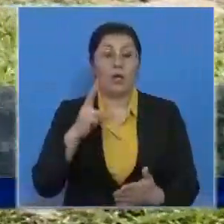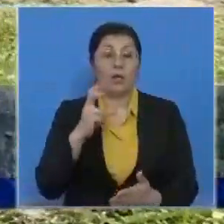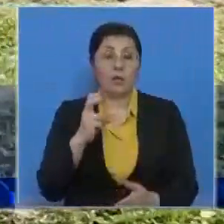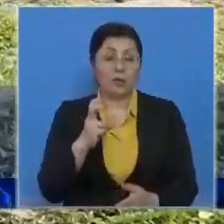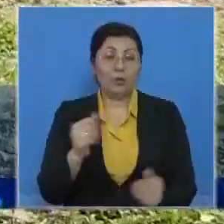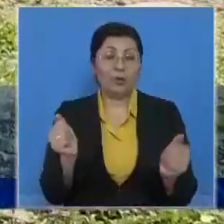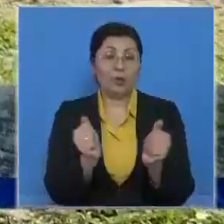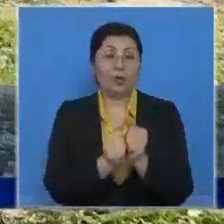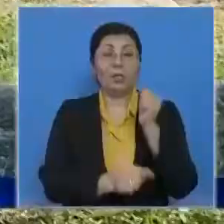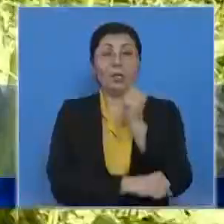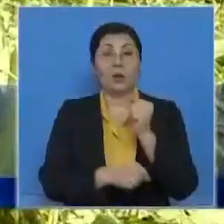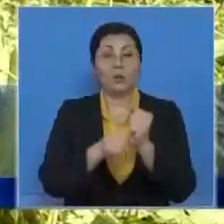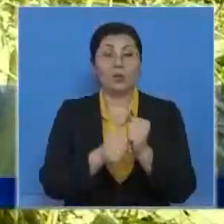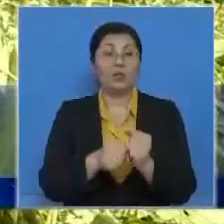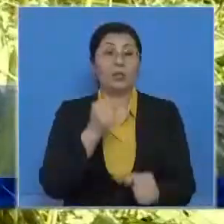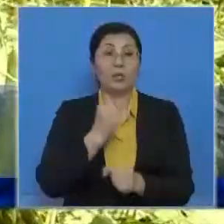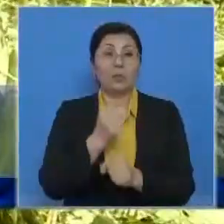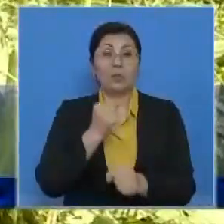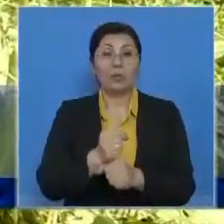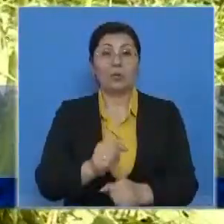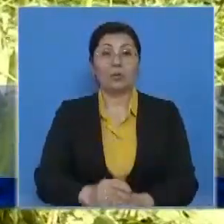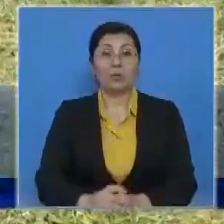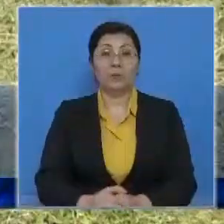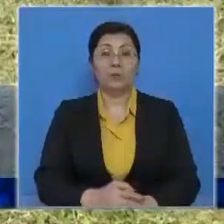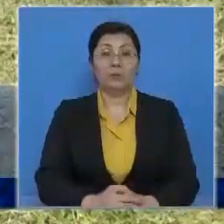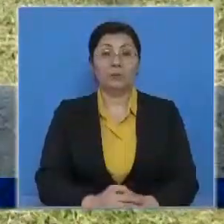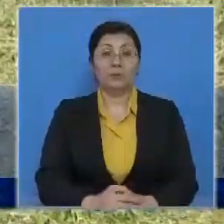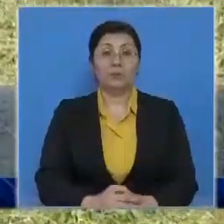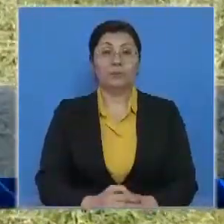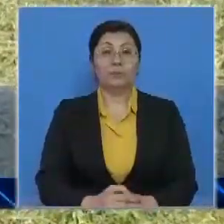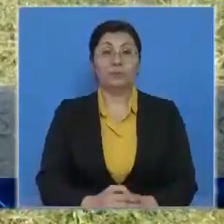жұмысшы білек сыбана кіріскен. Нұрболат Досжан, Самат Қалекенов, Ақтөбе телеарнасы.